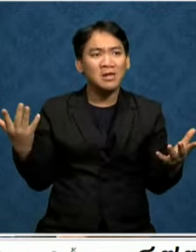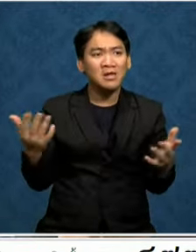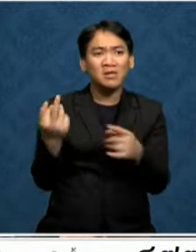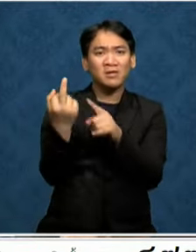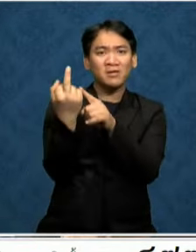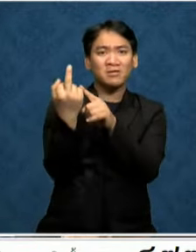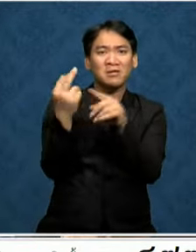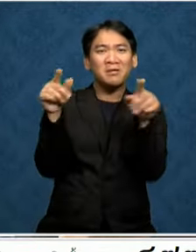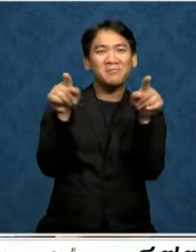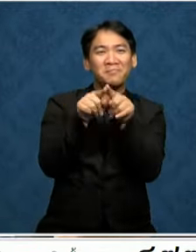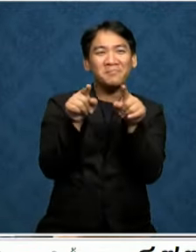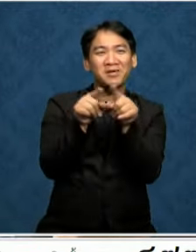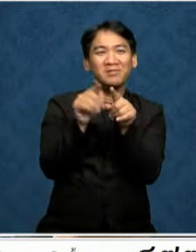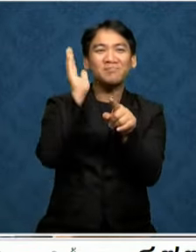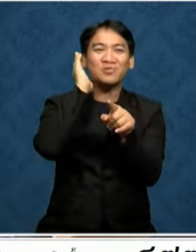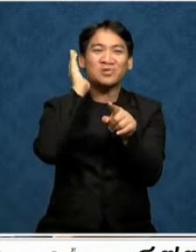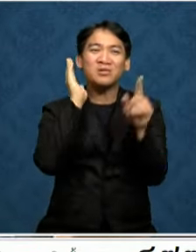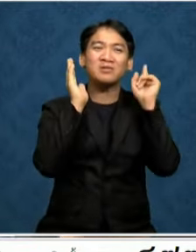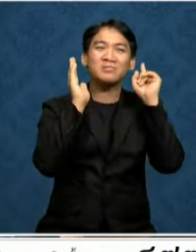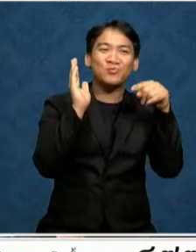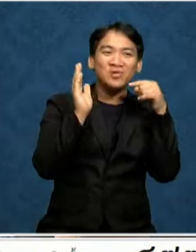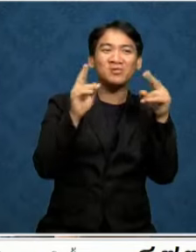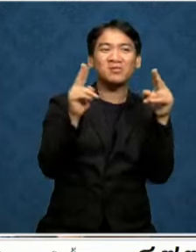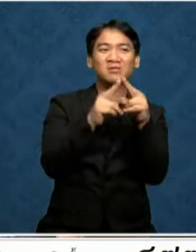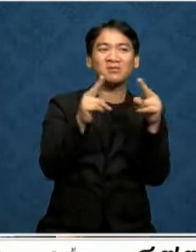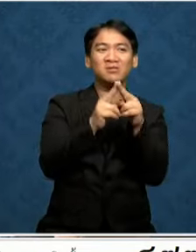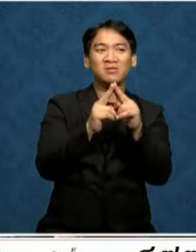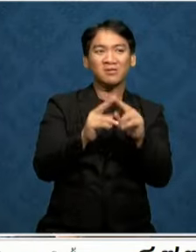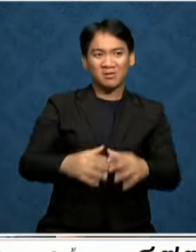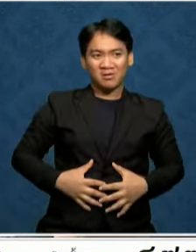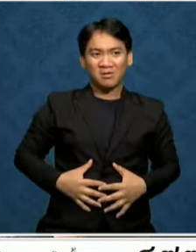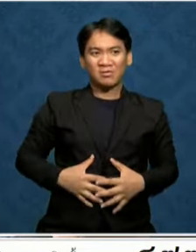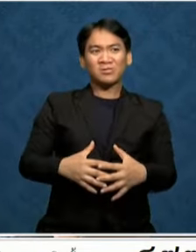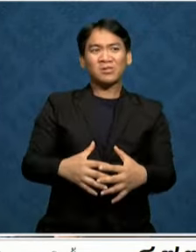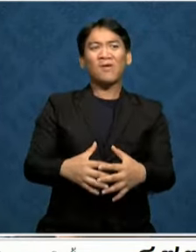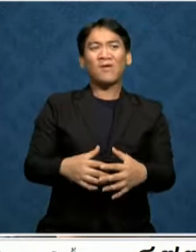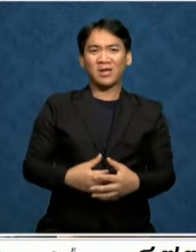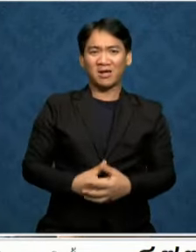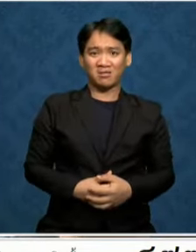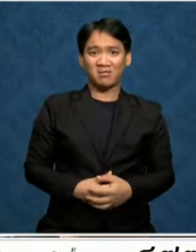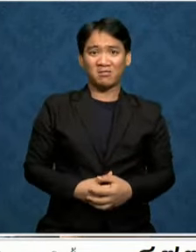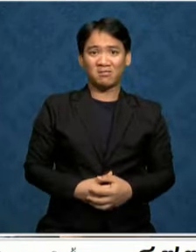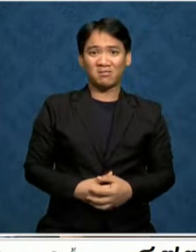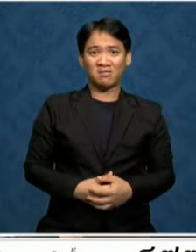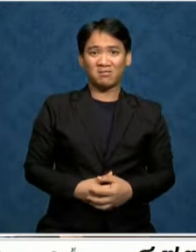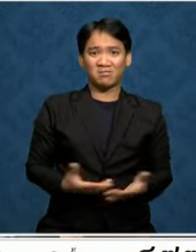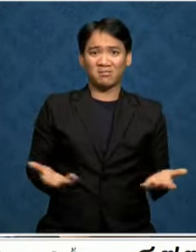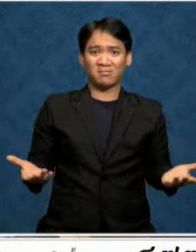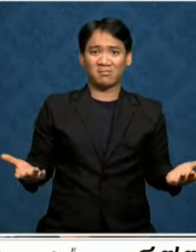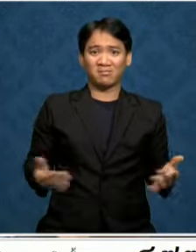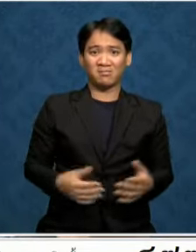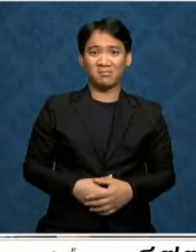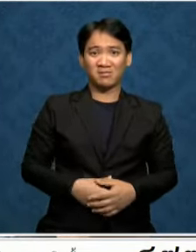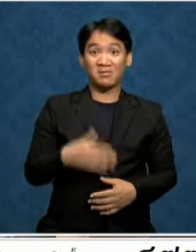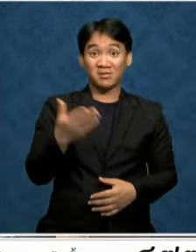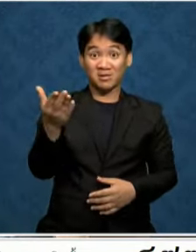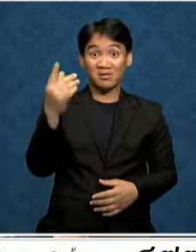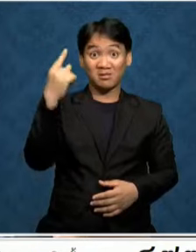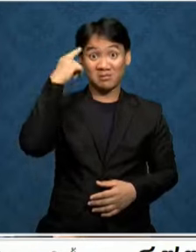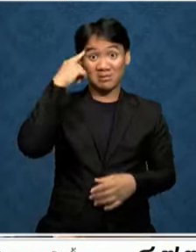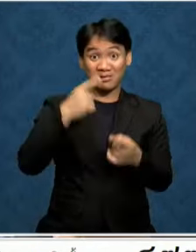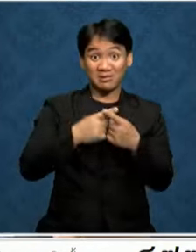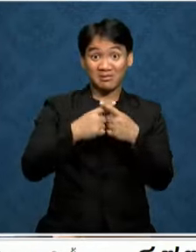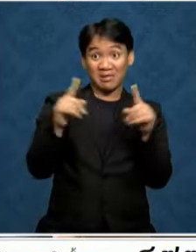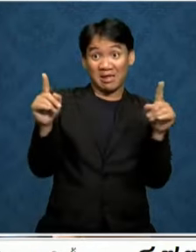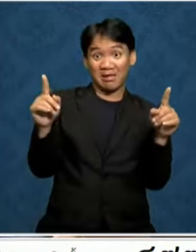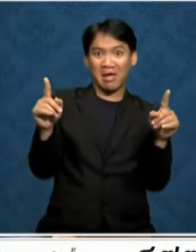ความอุดมสมบูรณ์นะครับถ้าท่านบอกว่าศีลธรรมเราควรจะเป็นอย่างนี้แปลว่าท่านขัดประเพณีอันดีงาม